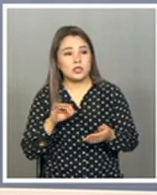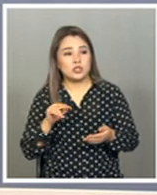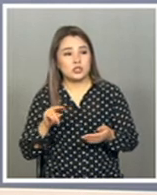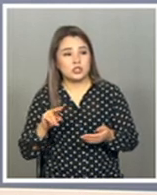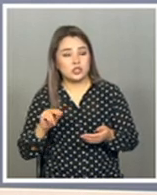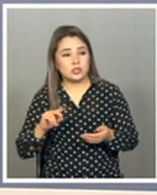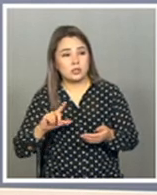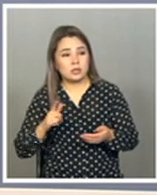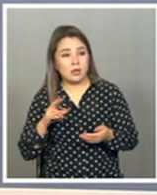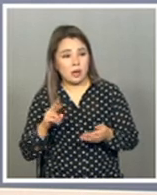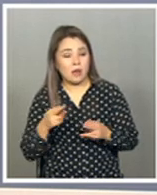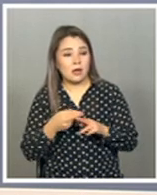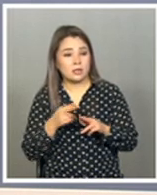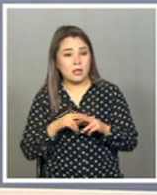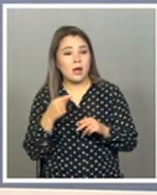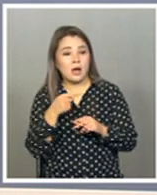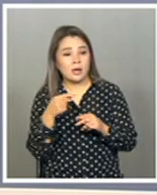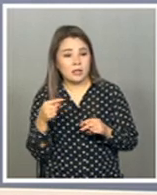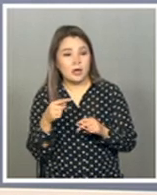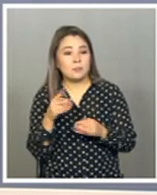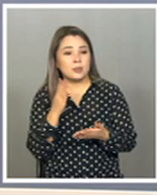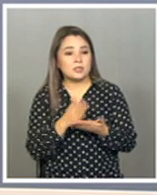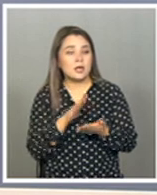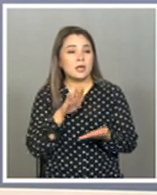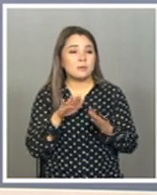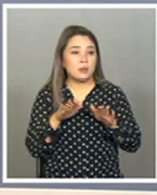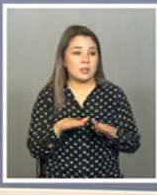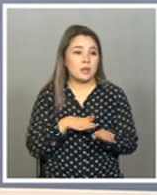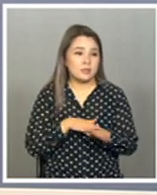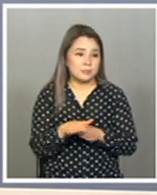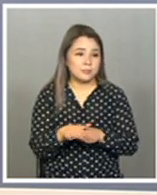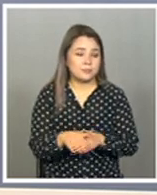это отрицательное местоимение.